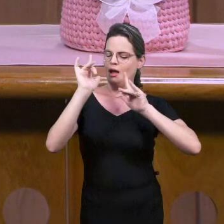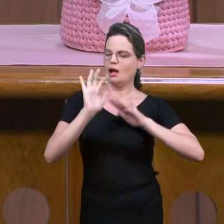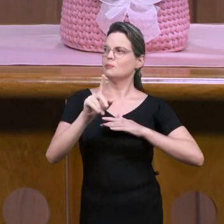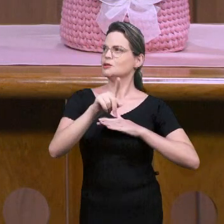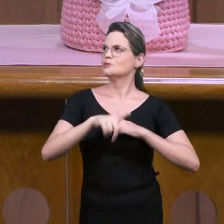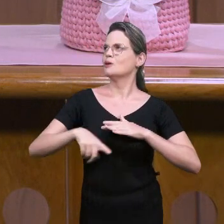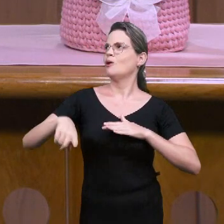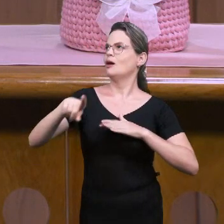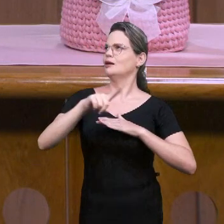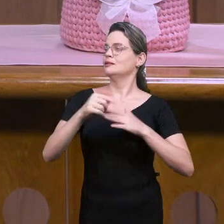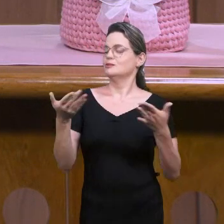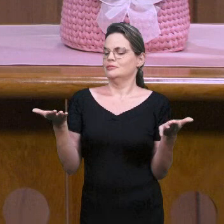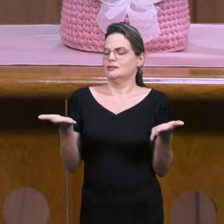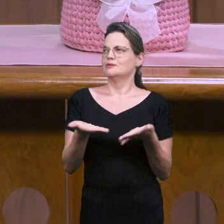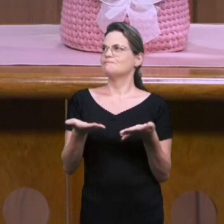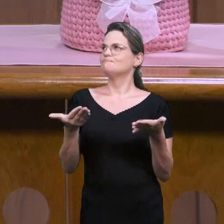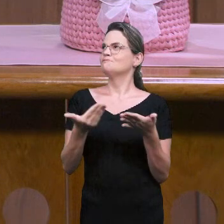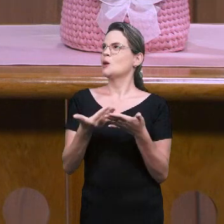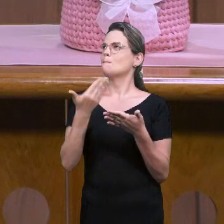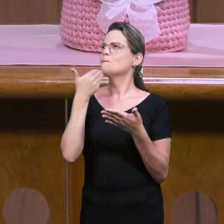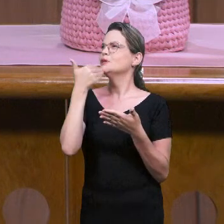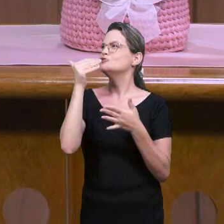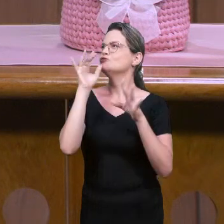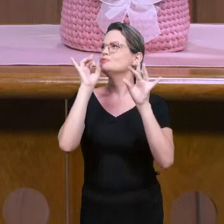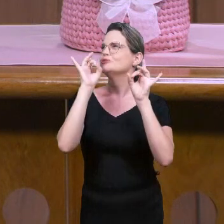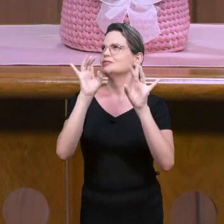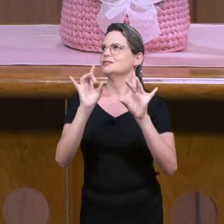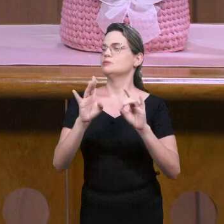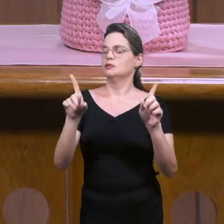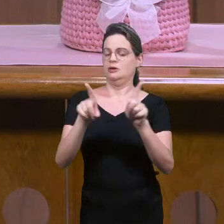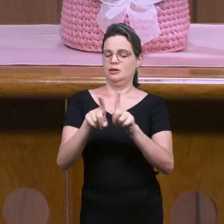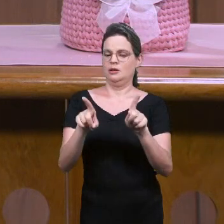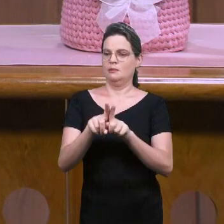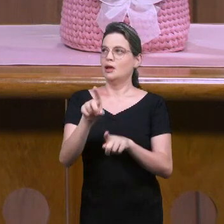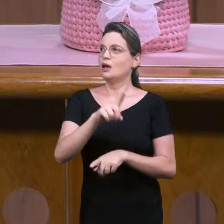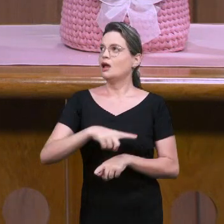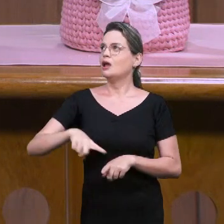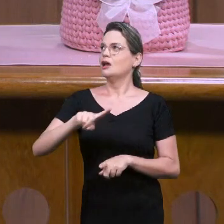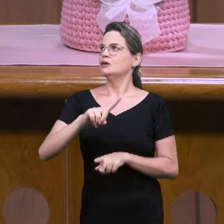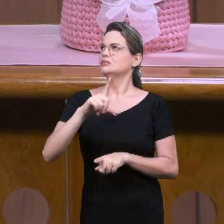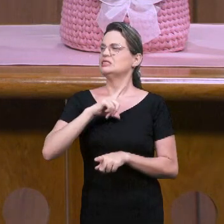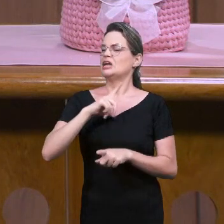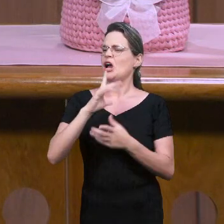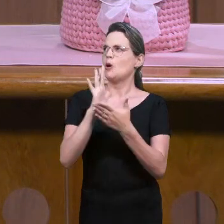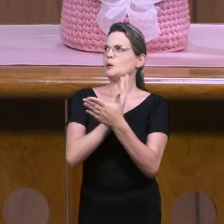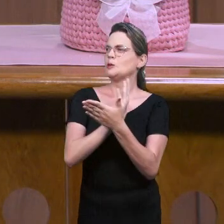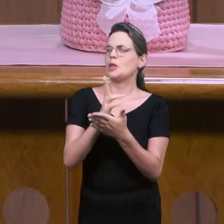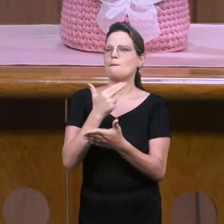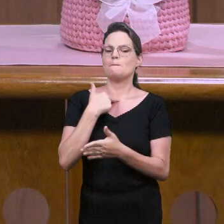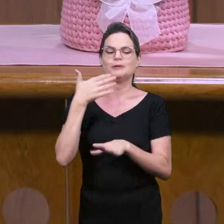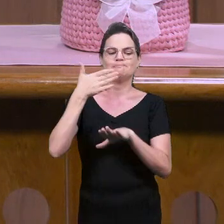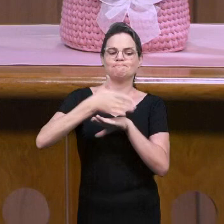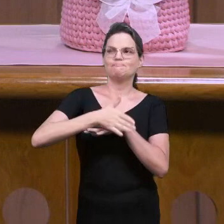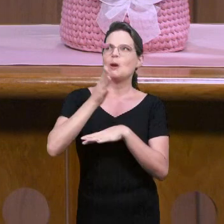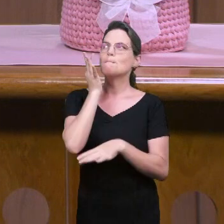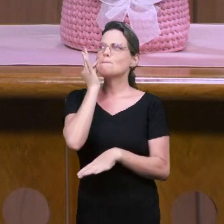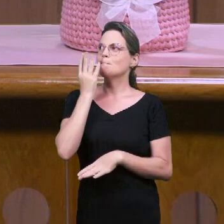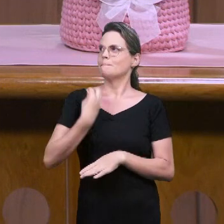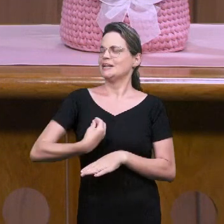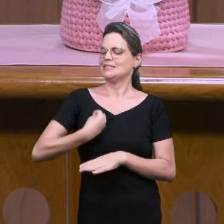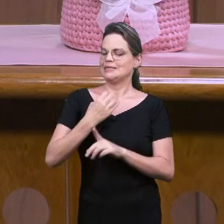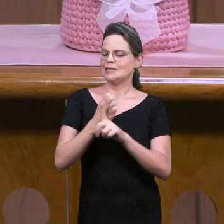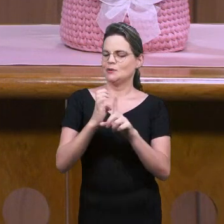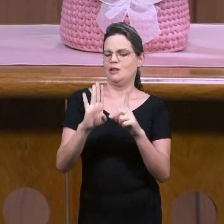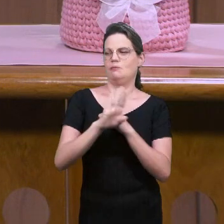en leur bénissant ce moment de manière spéciale. Celui, Seigneur, qui pour une raison quelconque n'a pas pu être à l'église